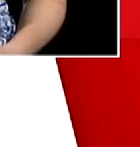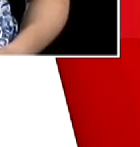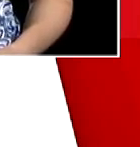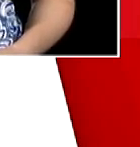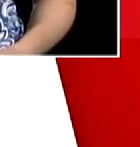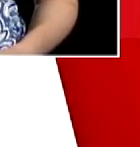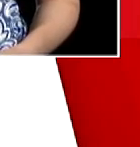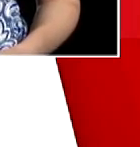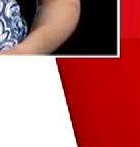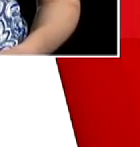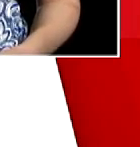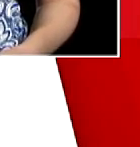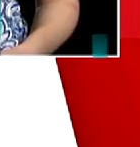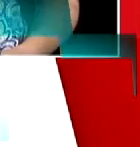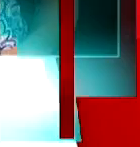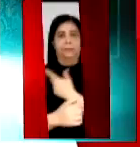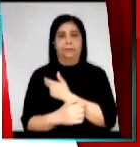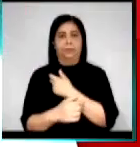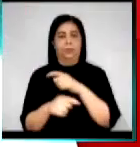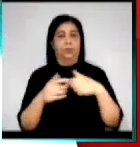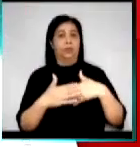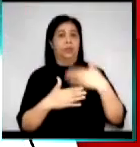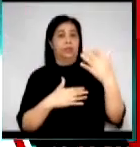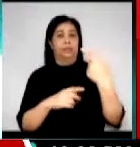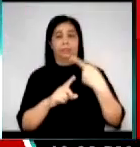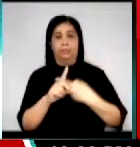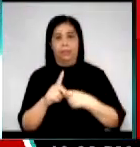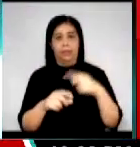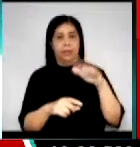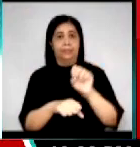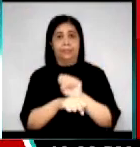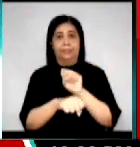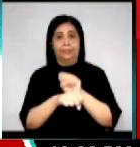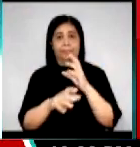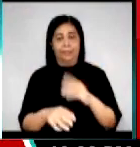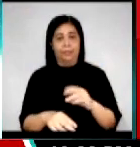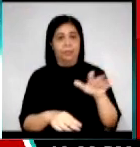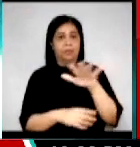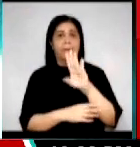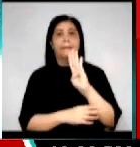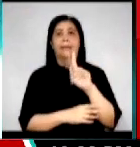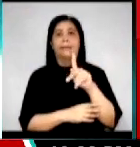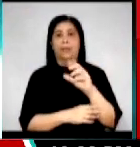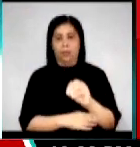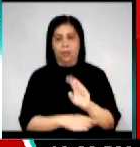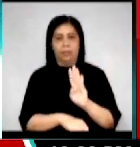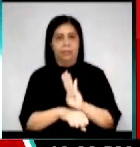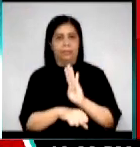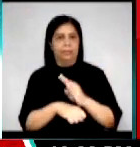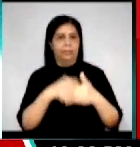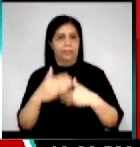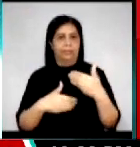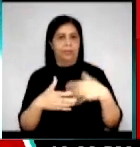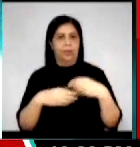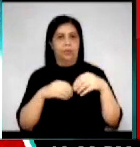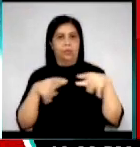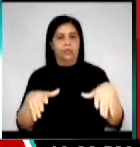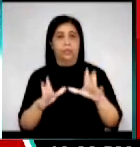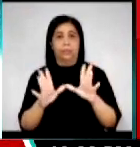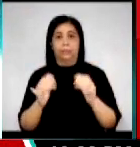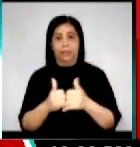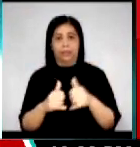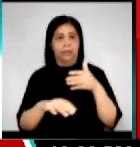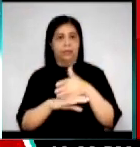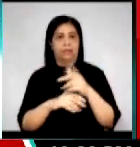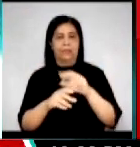Inaasahang mababakunahan na rin sa susunod na buwan ng mga empleyado ng mga BPO o Business Process Outsourcing Companies matapos silang isama